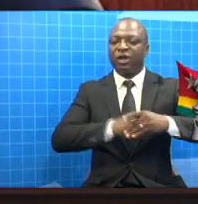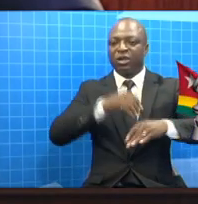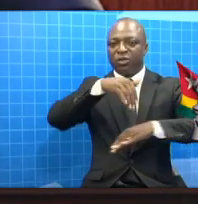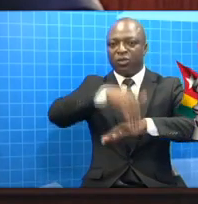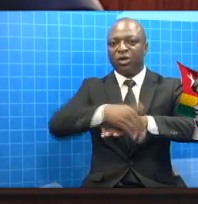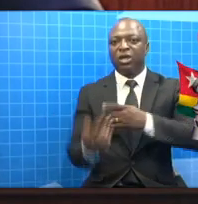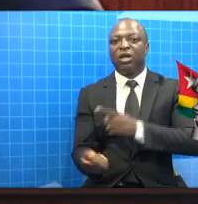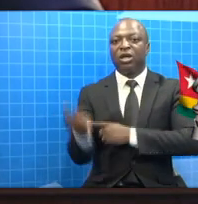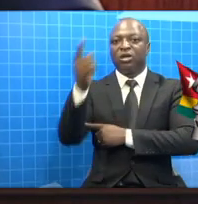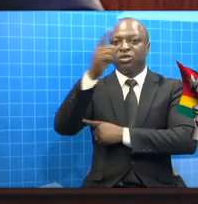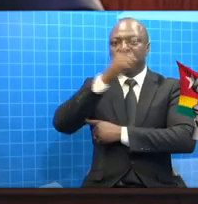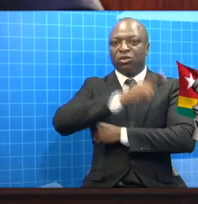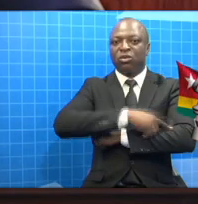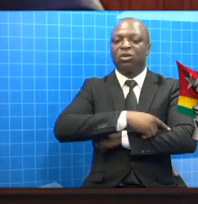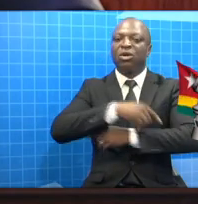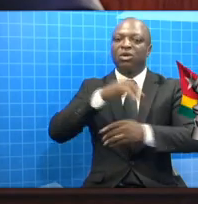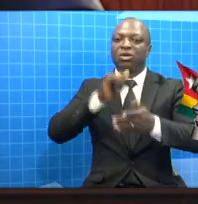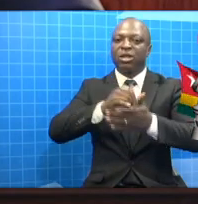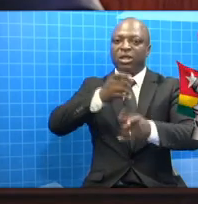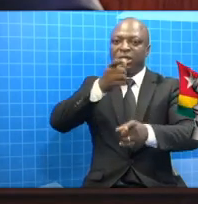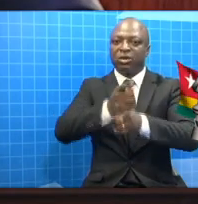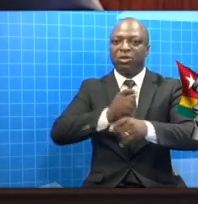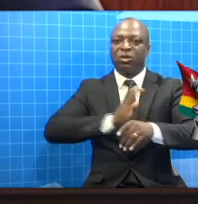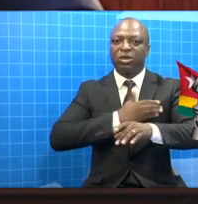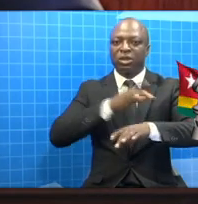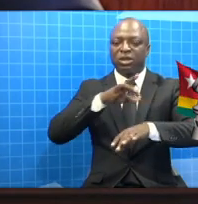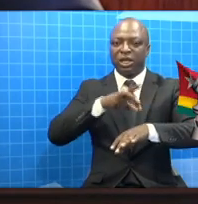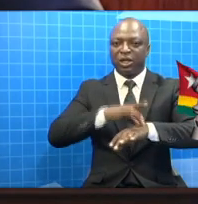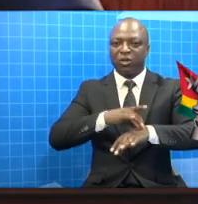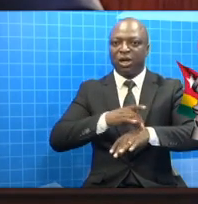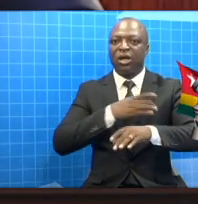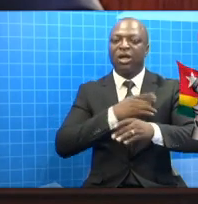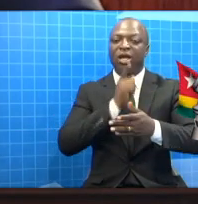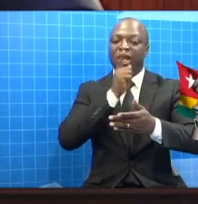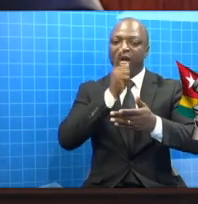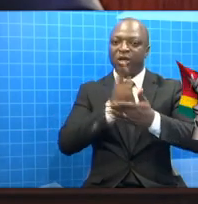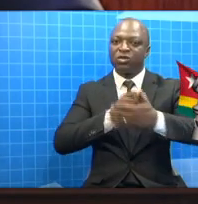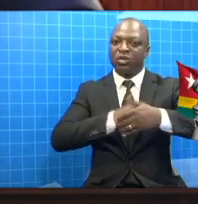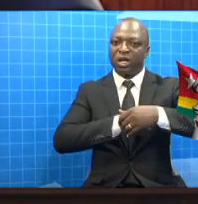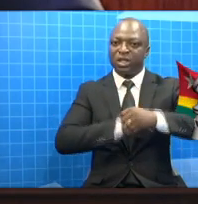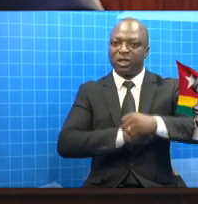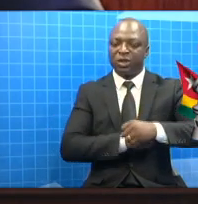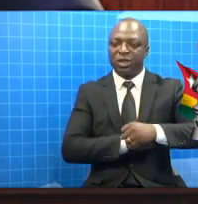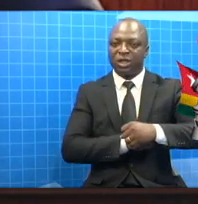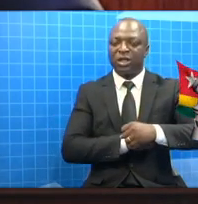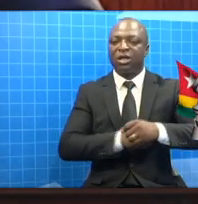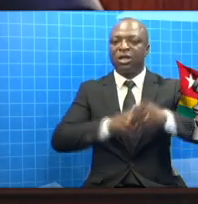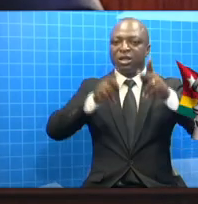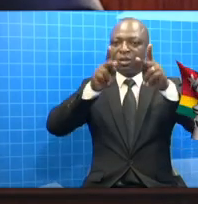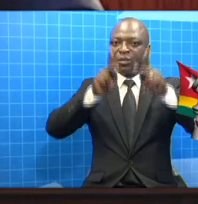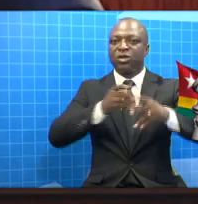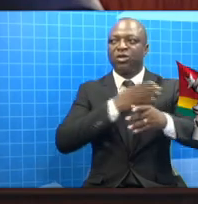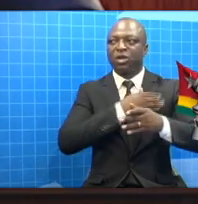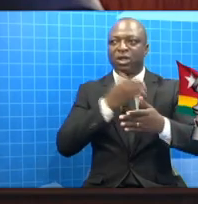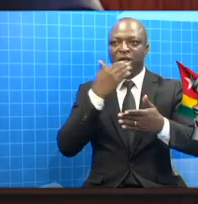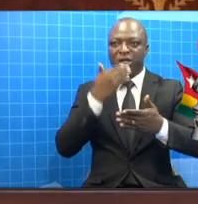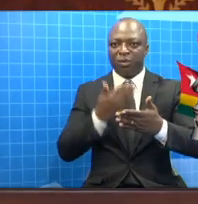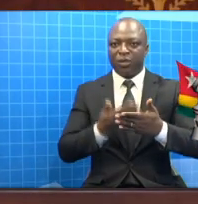jour l'intégrité de notre territoire et assurent la sécurité des personnes et des